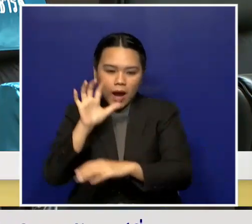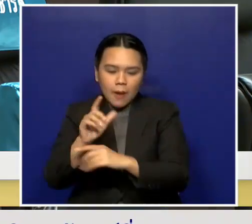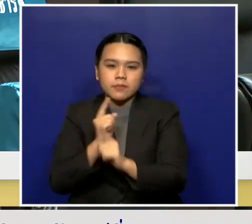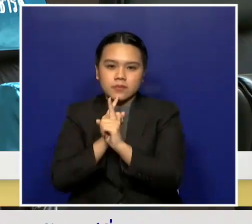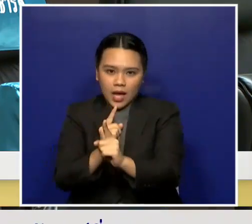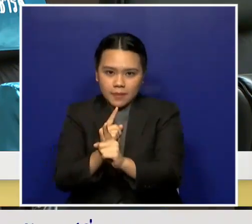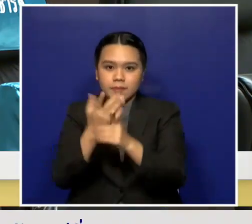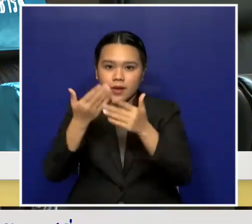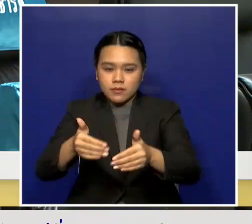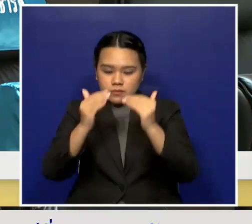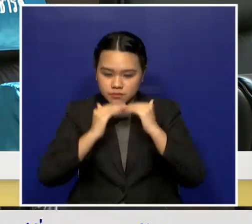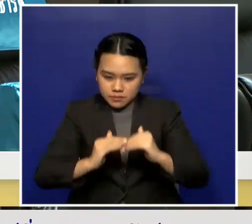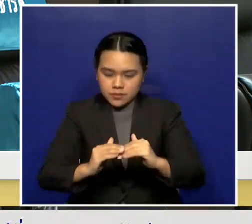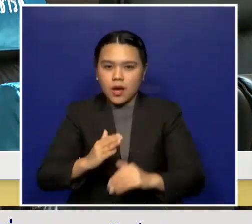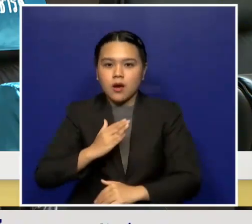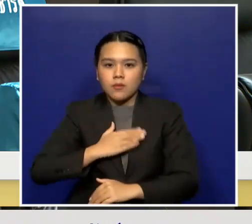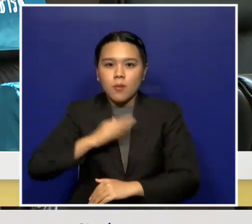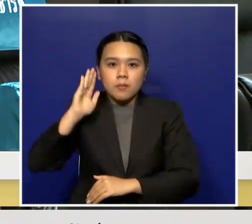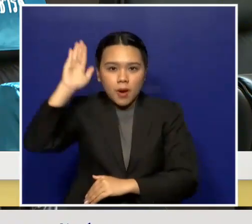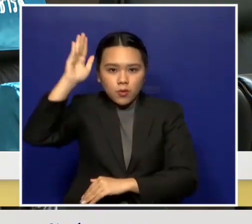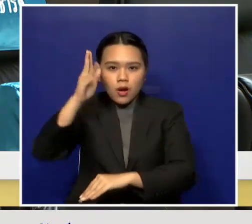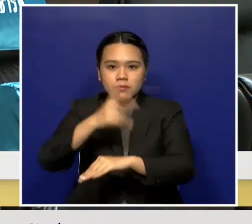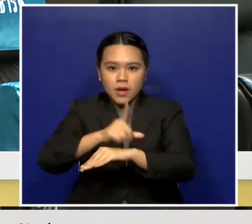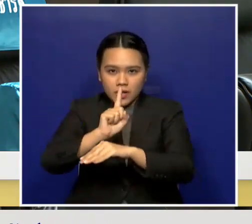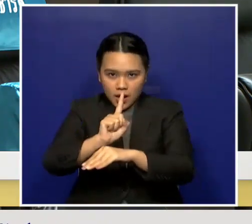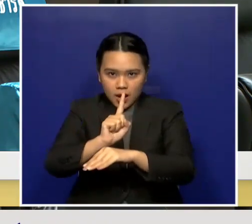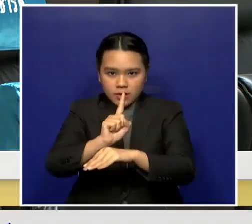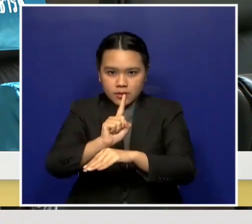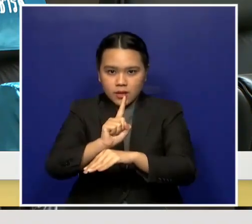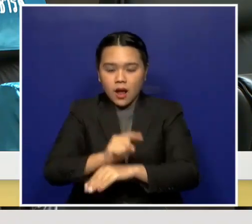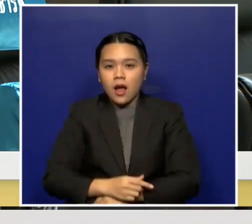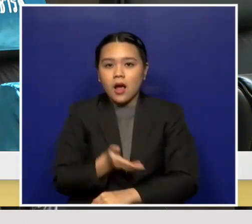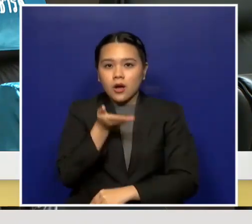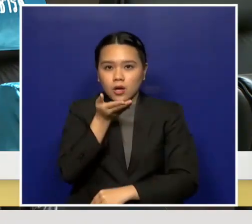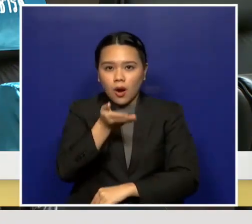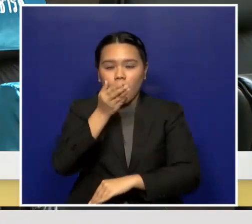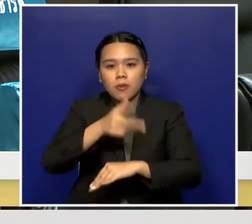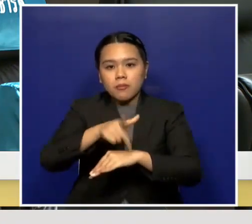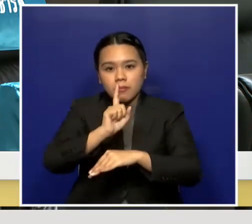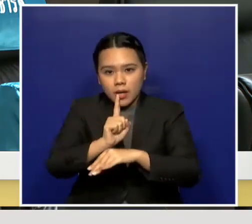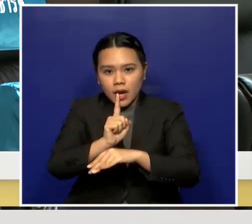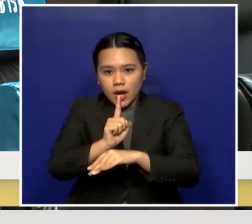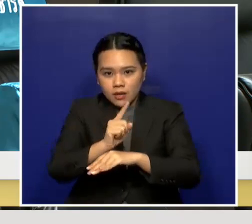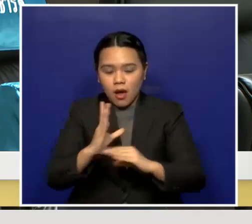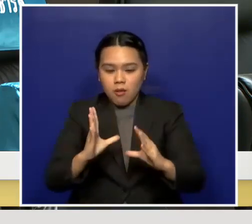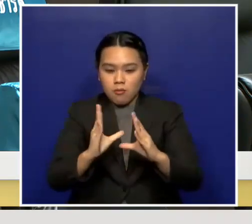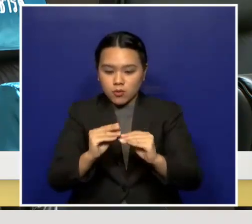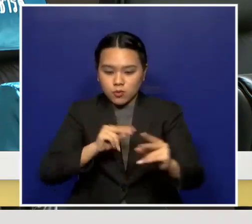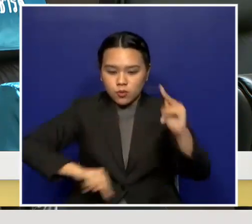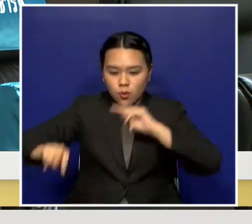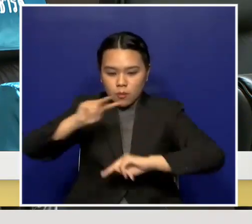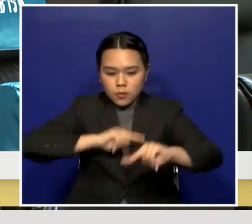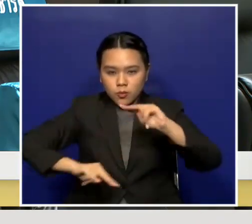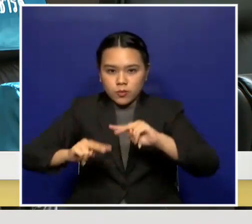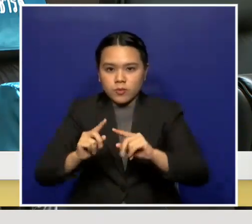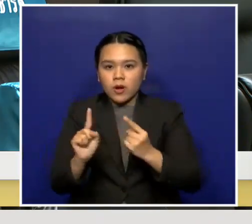ขออนุญาตประท้วงท่านประธานตามข้อที่9นะฮะขอให้ท่านประธานควบคุมการประชุมไปตามข้อที่6